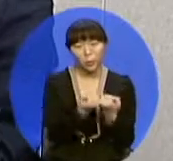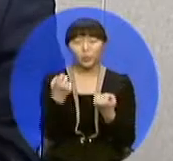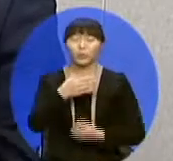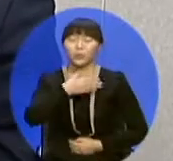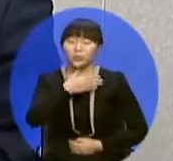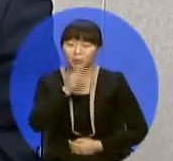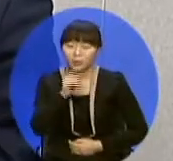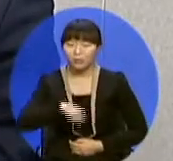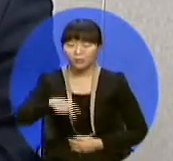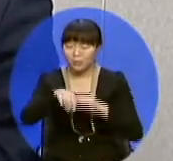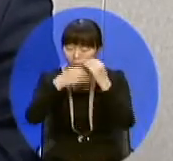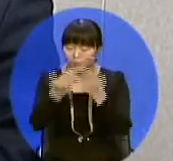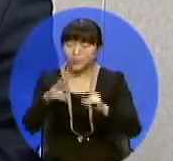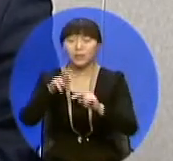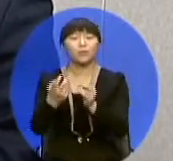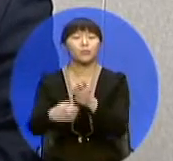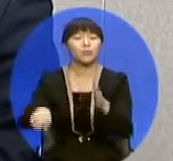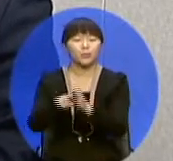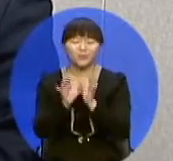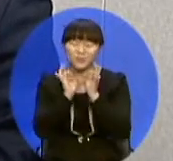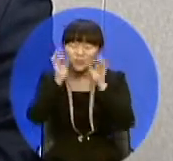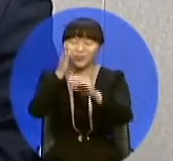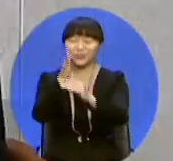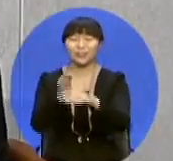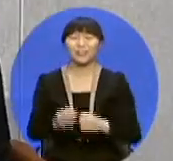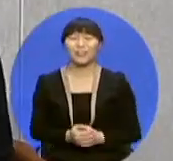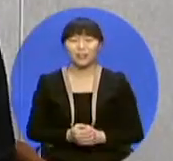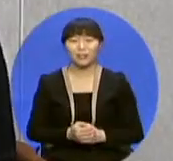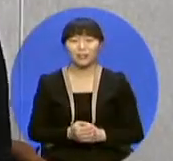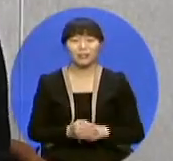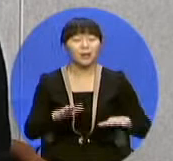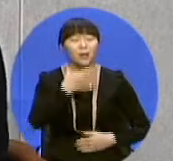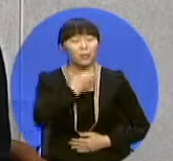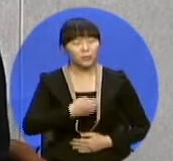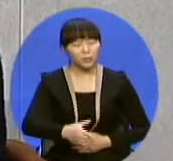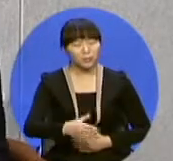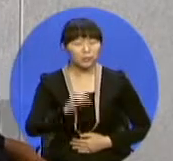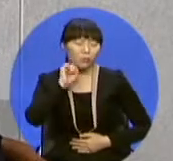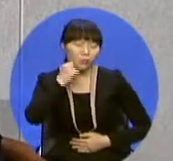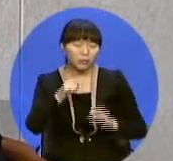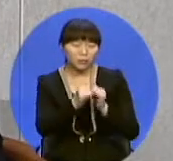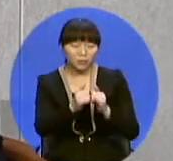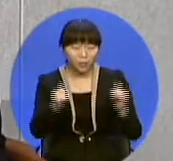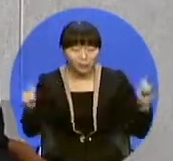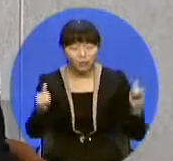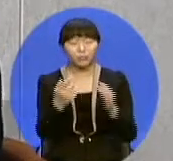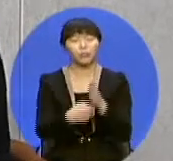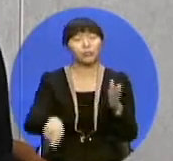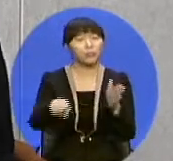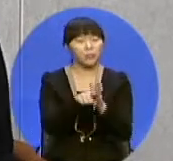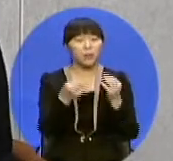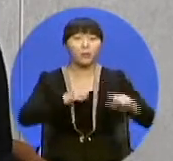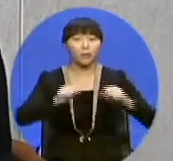이 노인 어르신들의 일자리를 위해서 나름대로 최선을 다하고 있습니다. 네. 복지 사각지대에 있는 소외계층의 분들을 위해서 많은